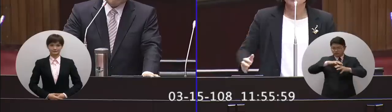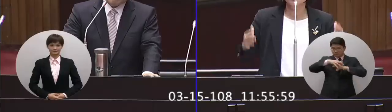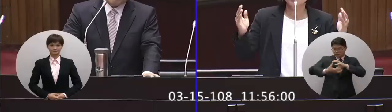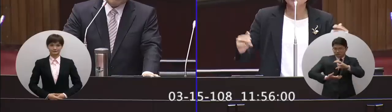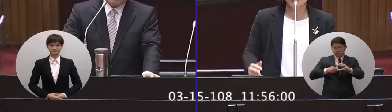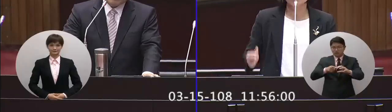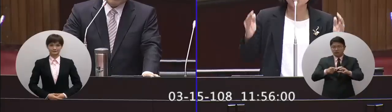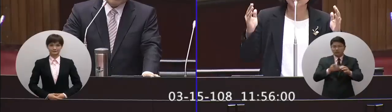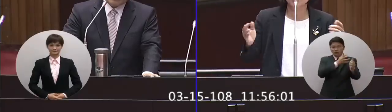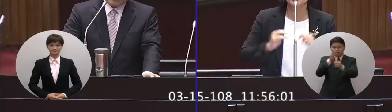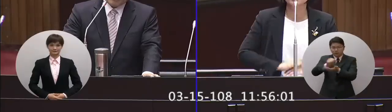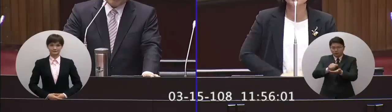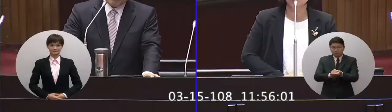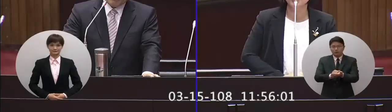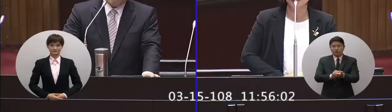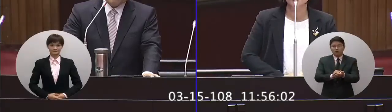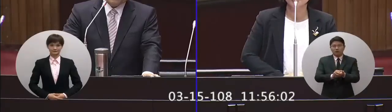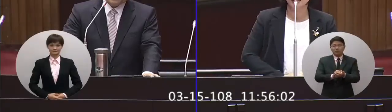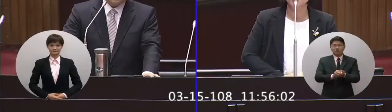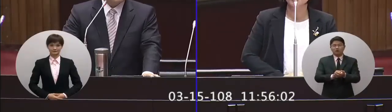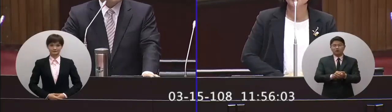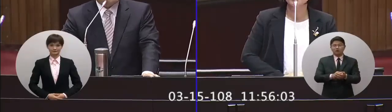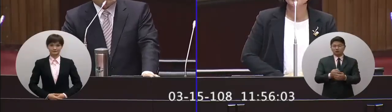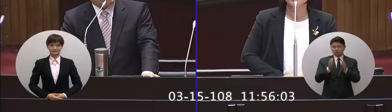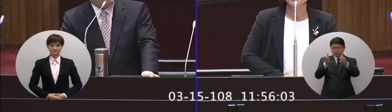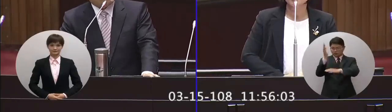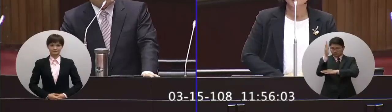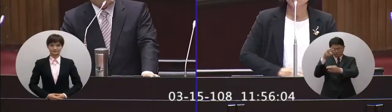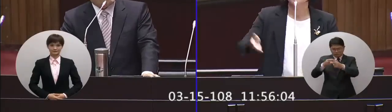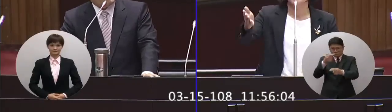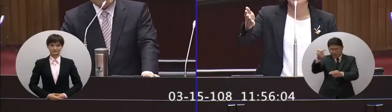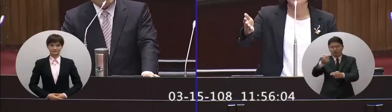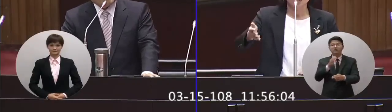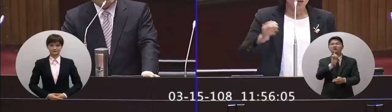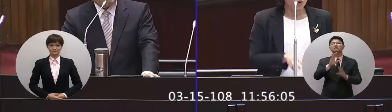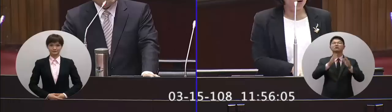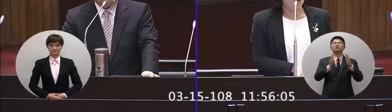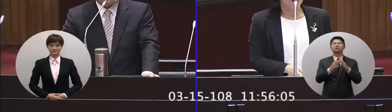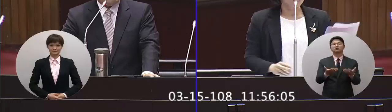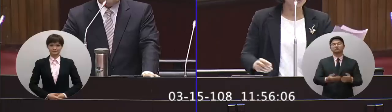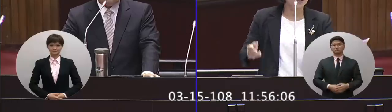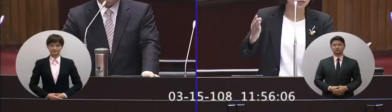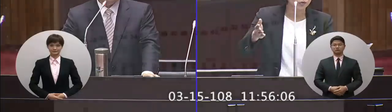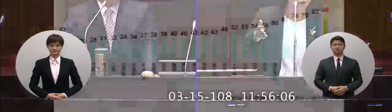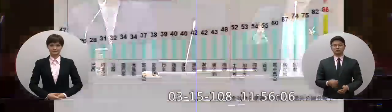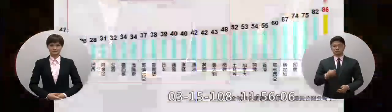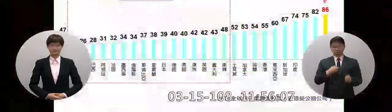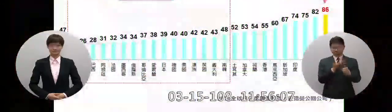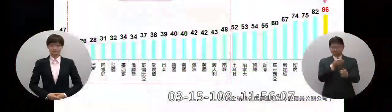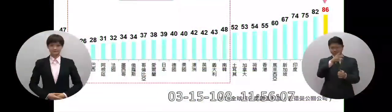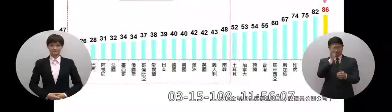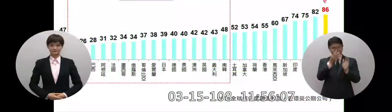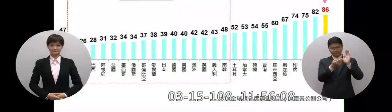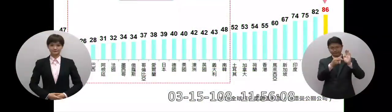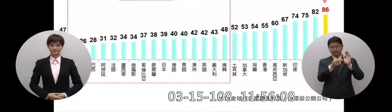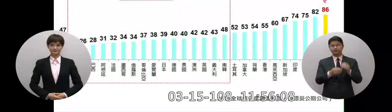界？根据调查，最受信任的国家是哪里吗？我让院长看，我用了一个数据哦，